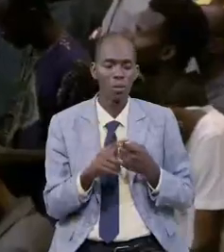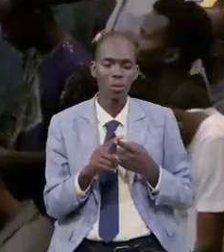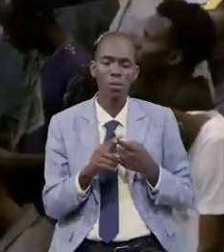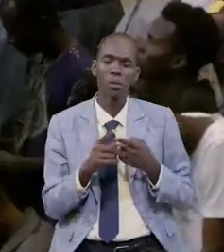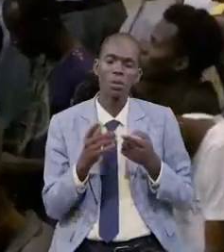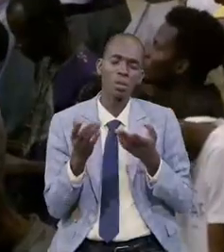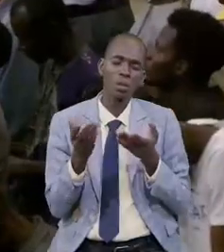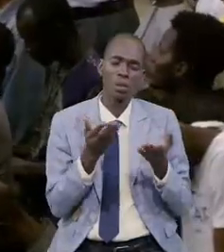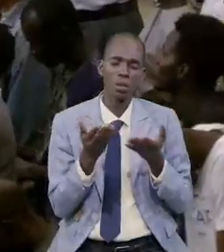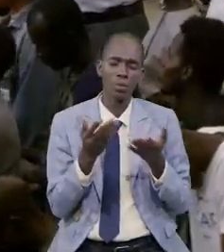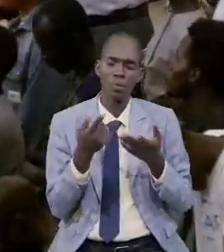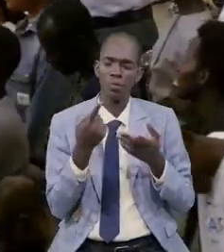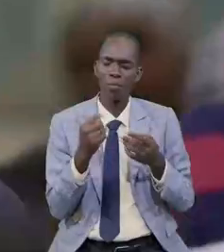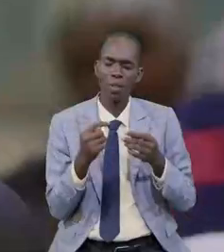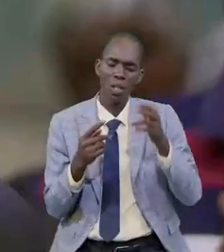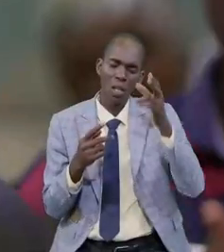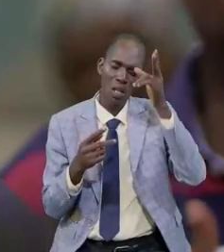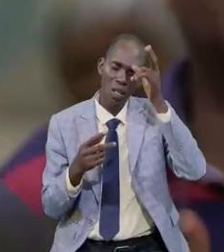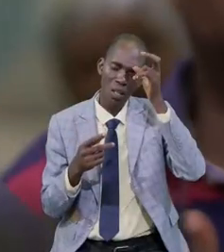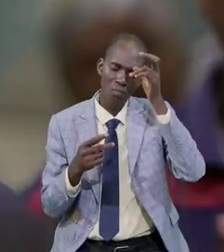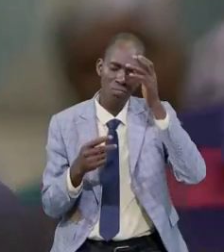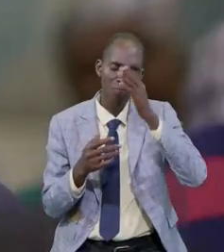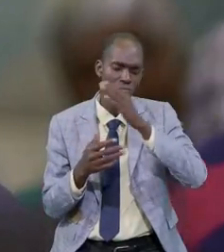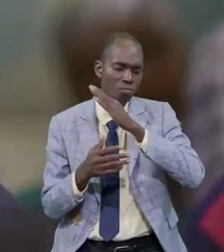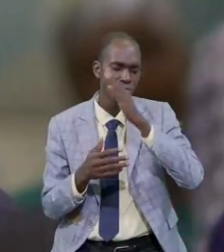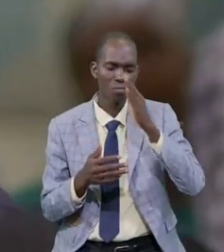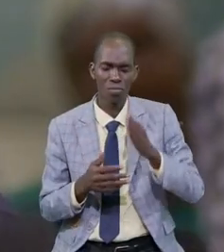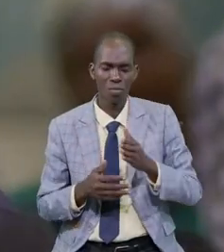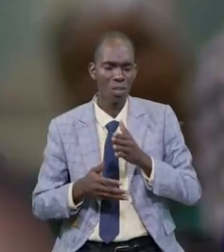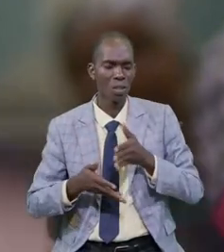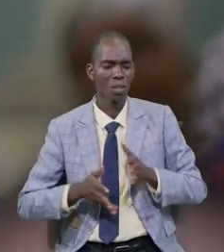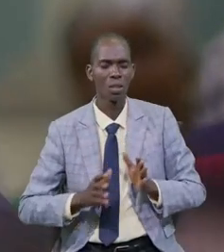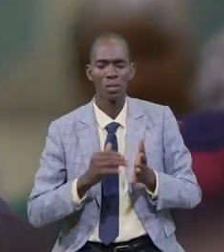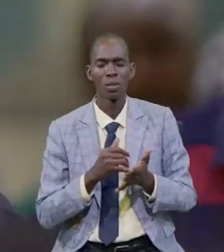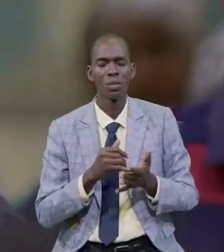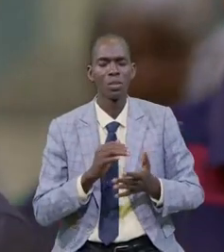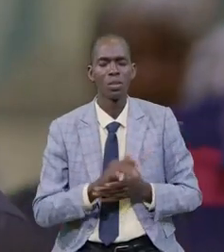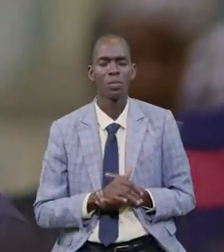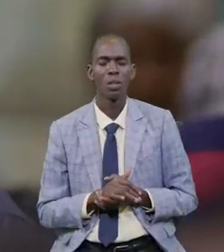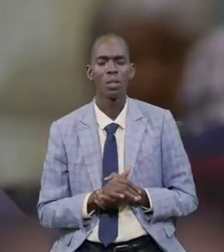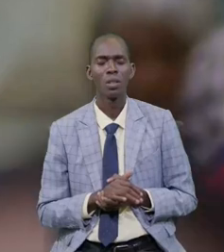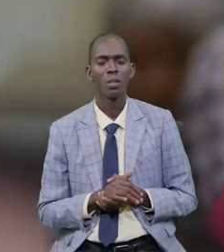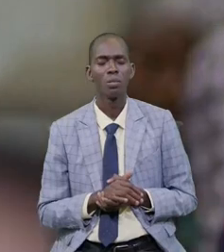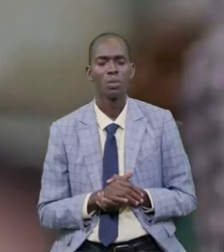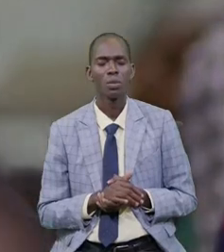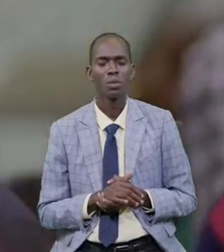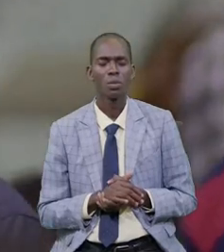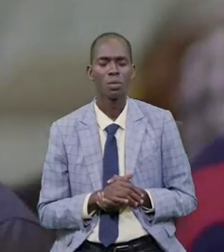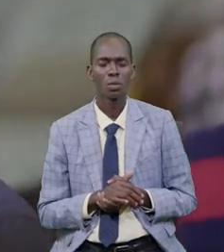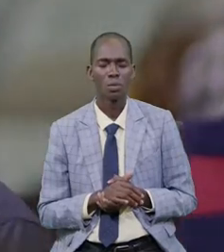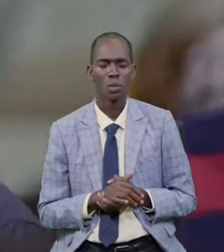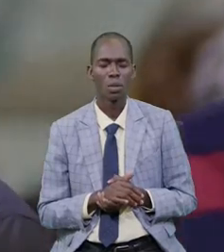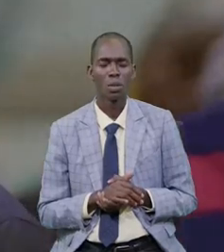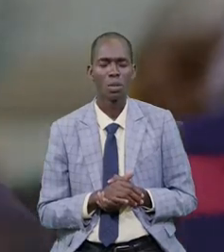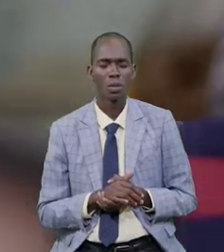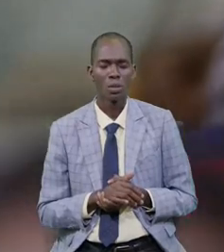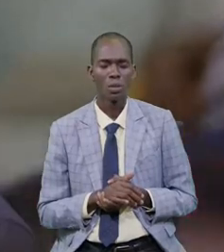de servir le diable.